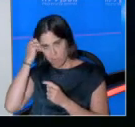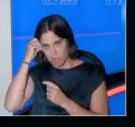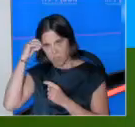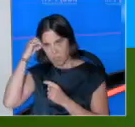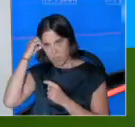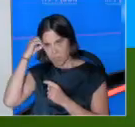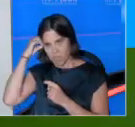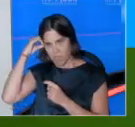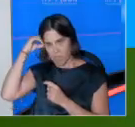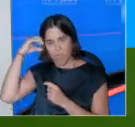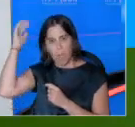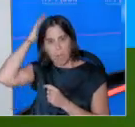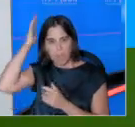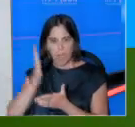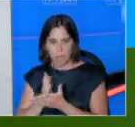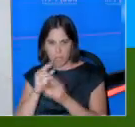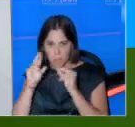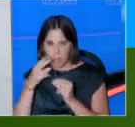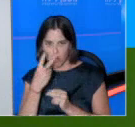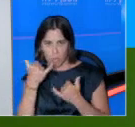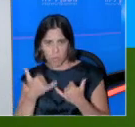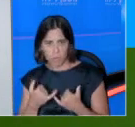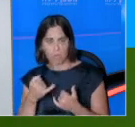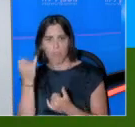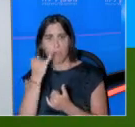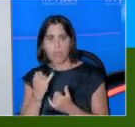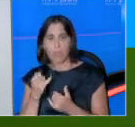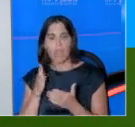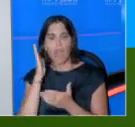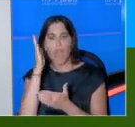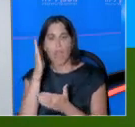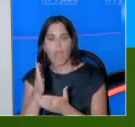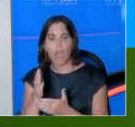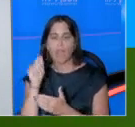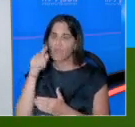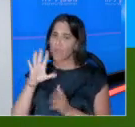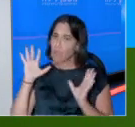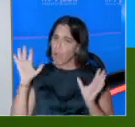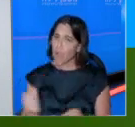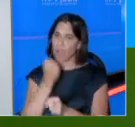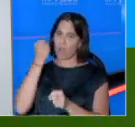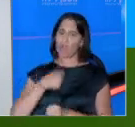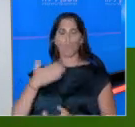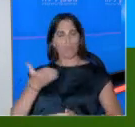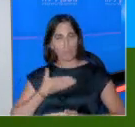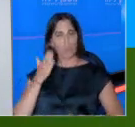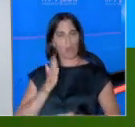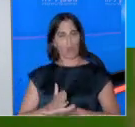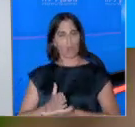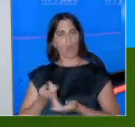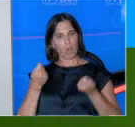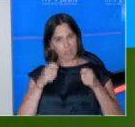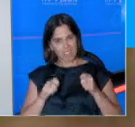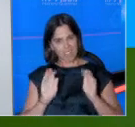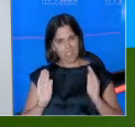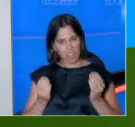כבר דיברנו, אנחנו רואים שכרגע הוא מצייר קו שבו הוא הולך על כל הקופה, הוא קיבל את ההחלטה, הוא כנראה גם סגר את